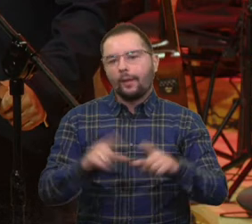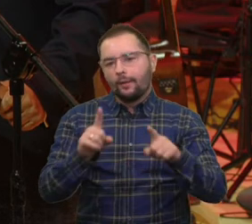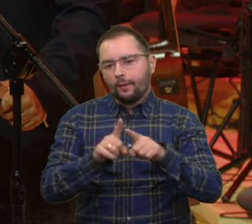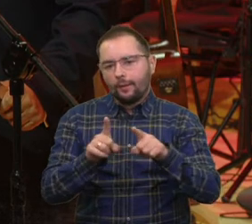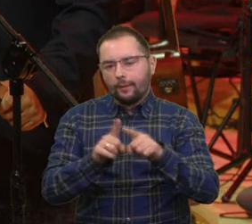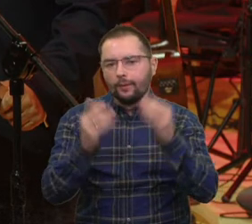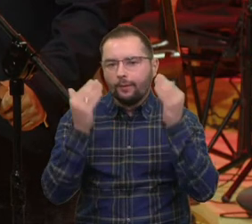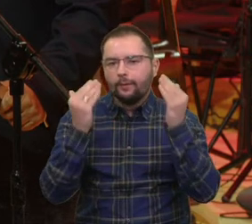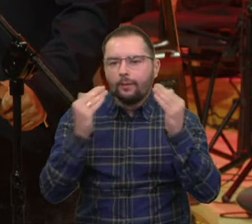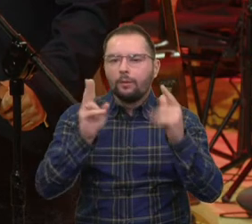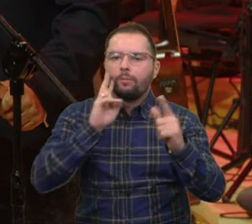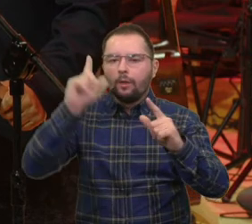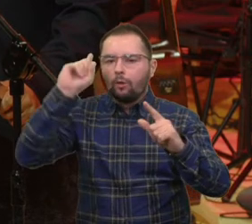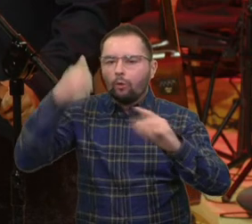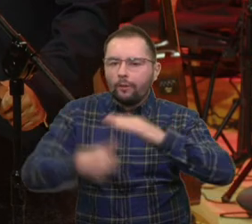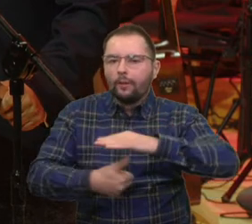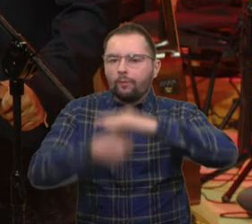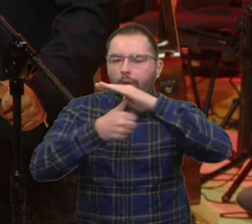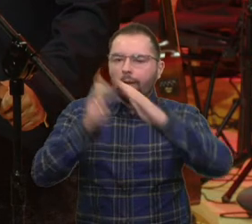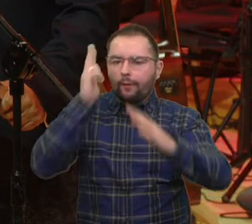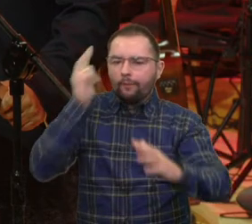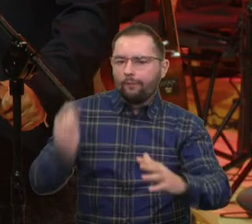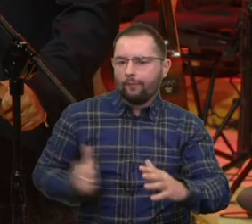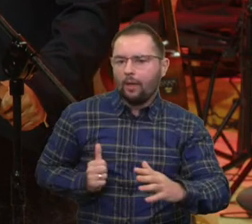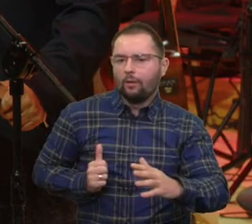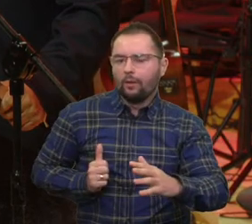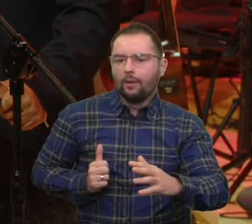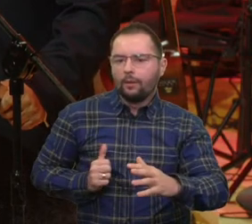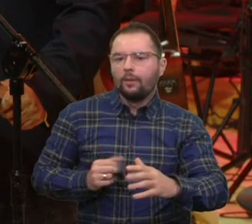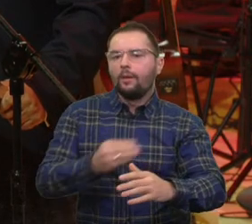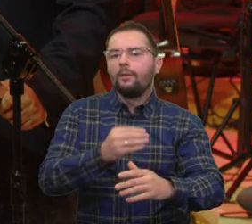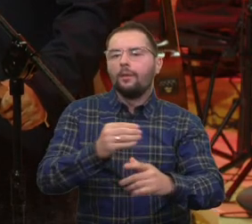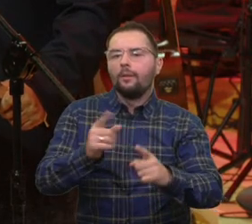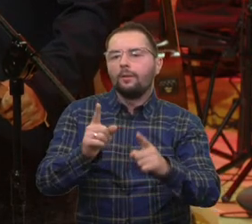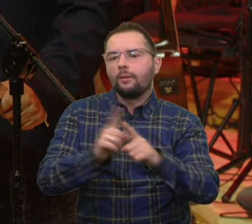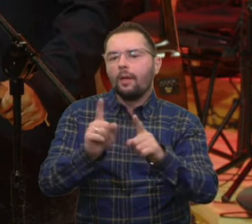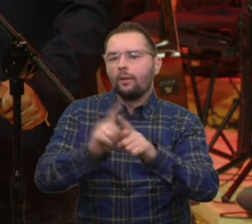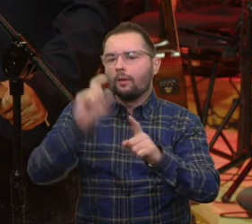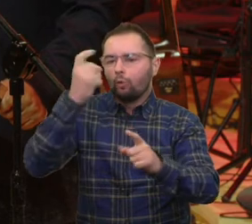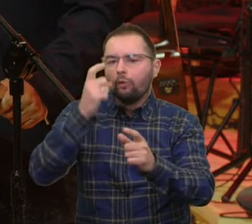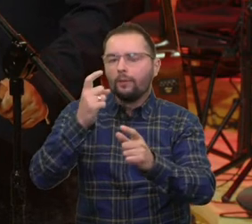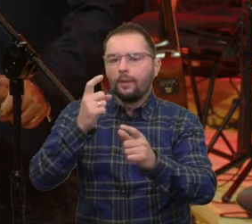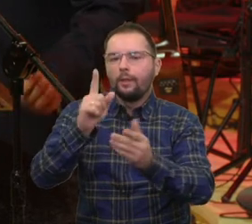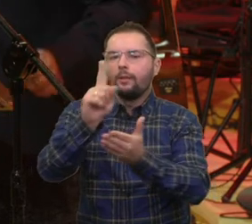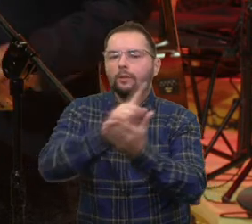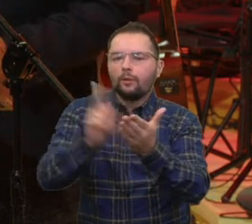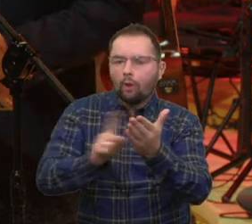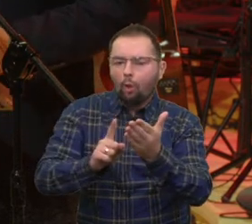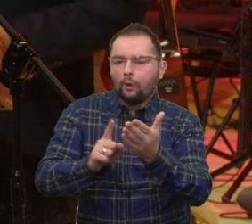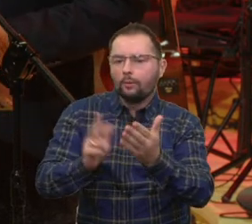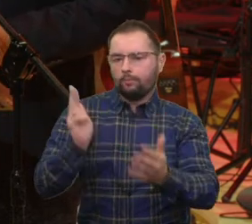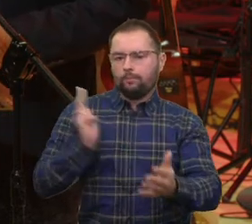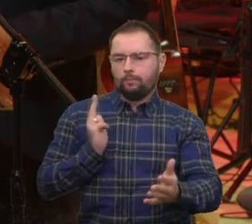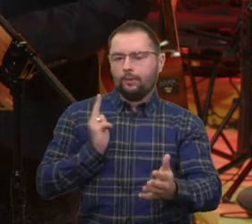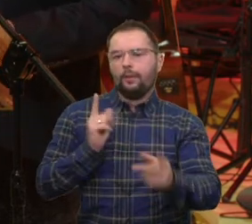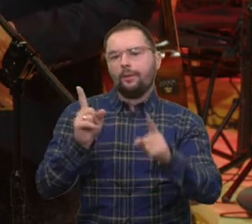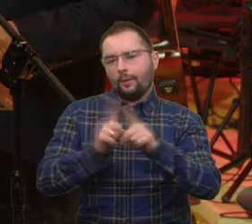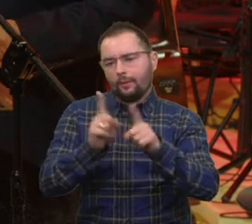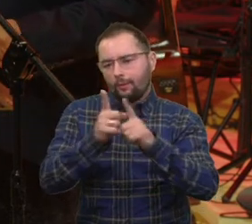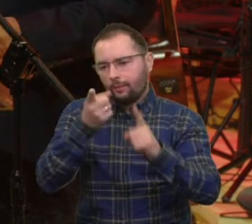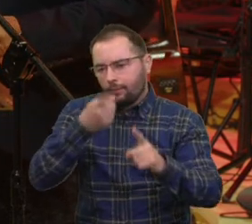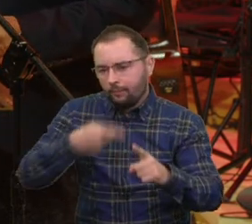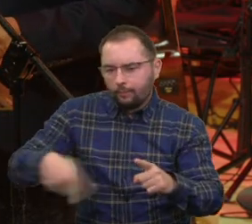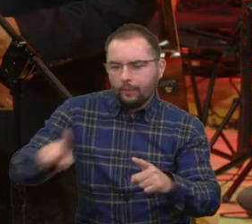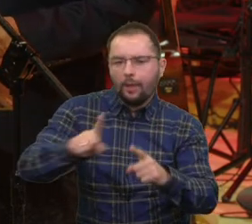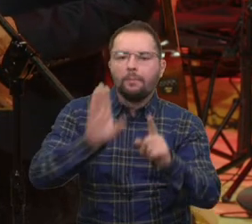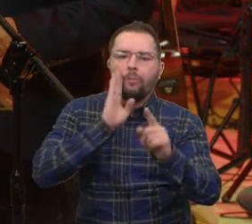Witamy generała Adama Jobka, komendanta Śląskiego Oddziału Straży Granicznej. Na ręce pana komendanta kierujemy powitania do